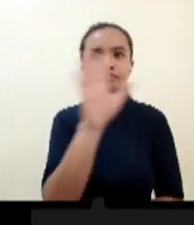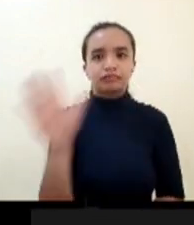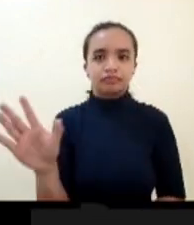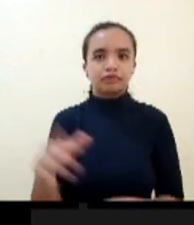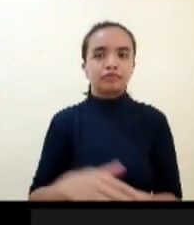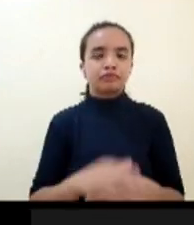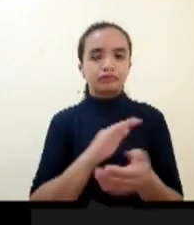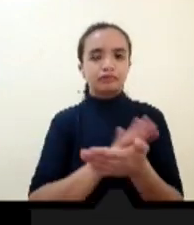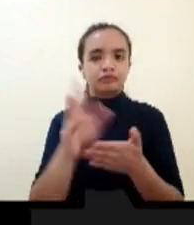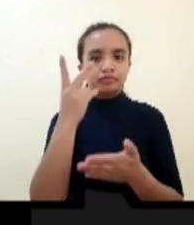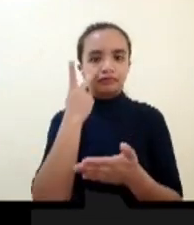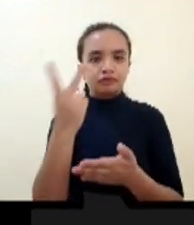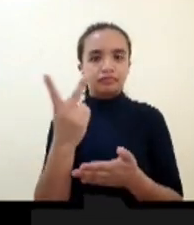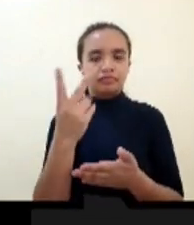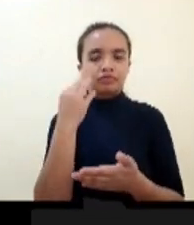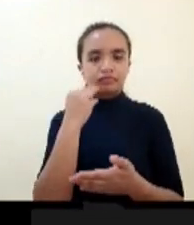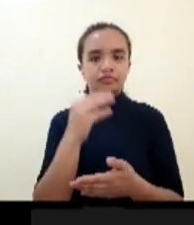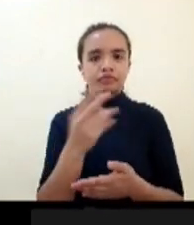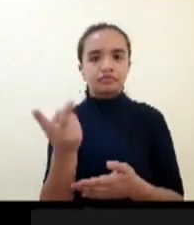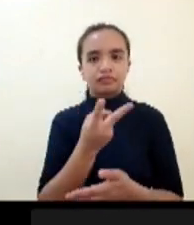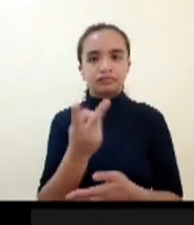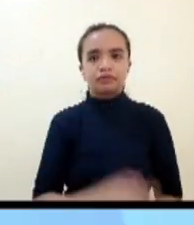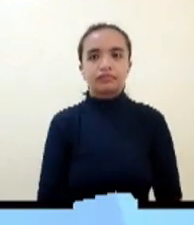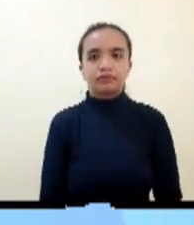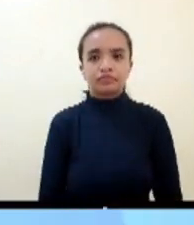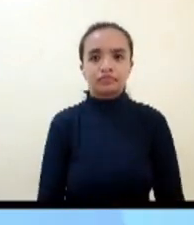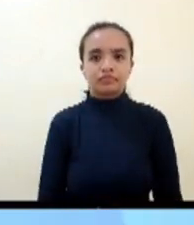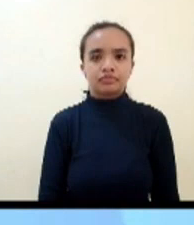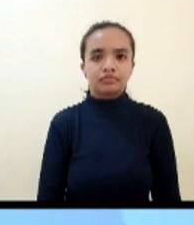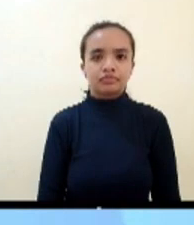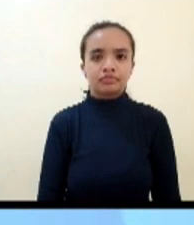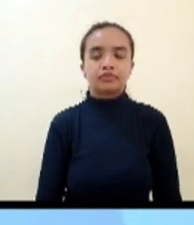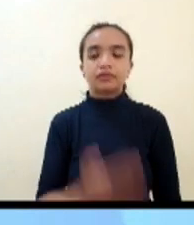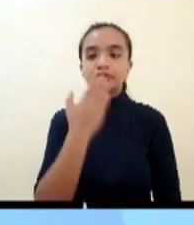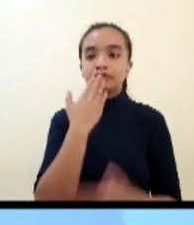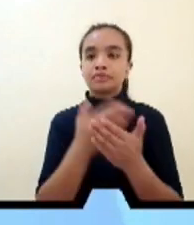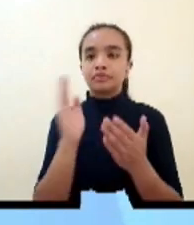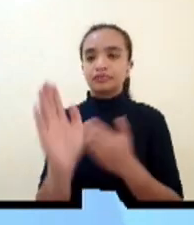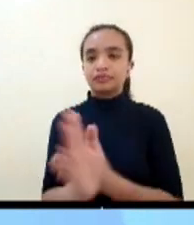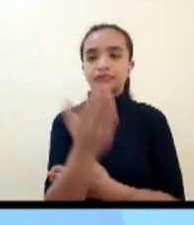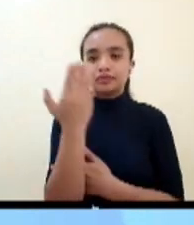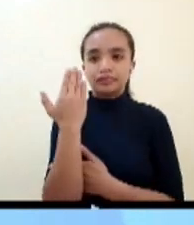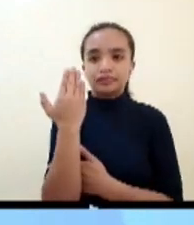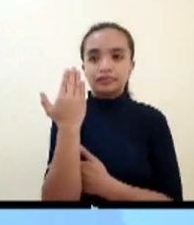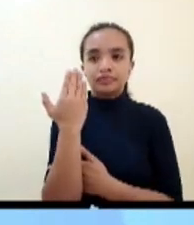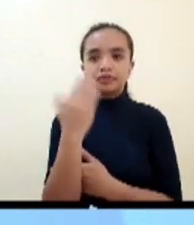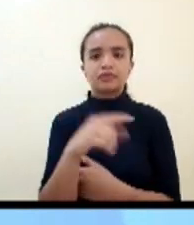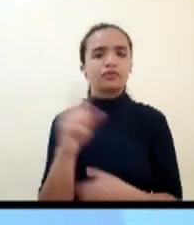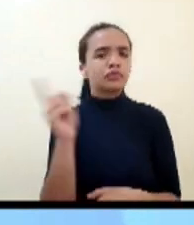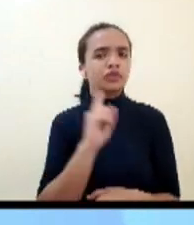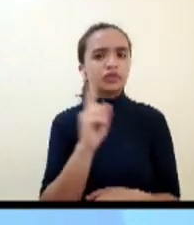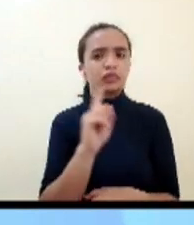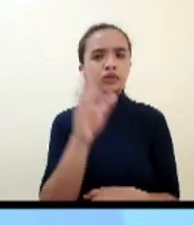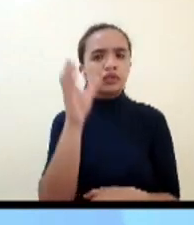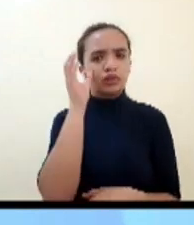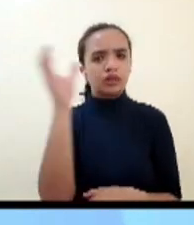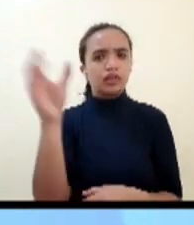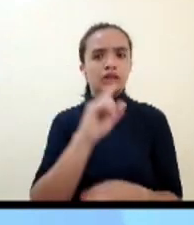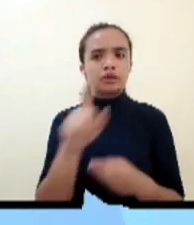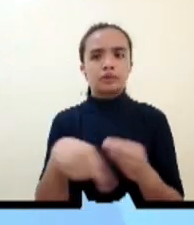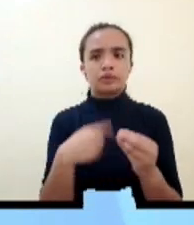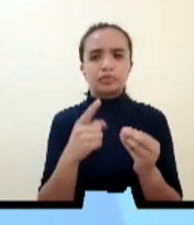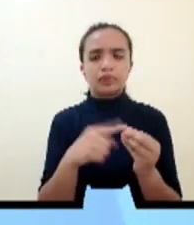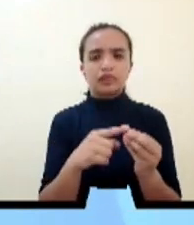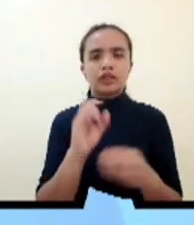Nice to see you, Ms. Diane and Sir Joshua. Good morning po, Dr. Edwin Antonio. Dok, ano po ba ang konsepto sa likod po ng Katutubo